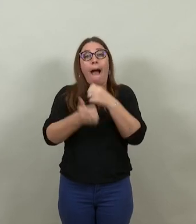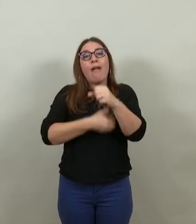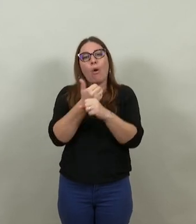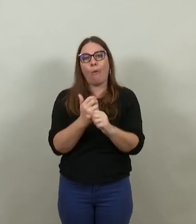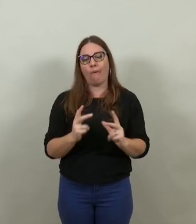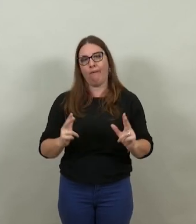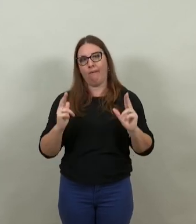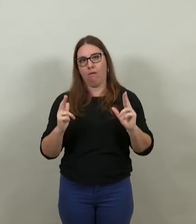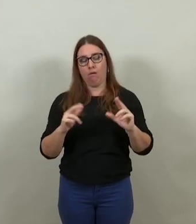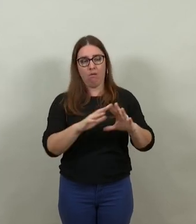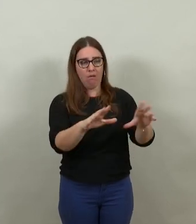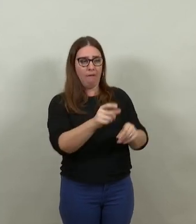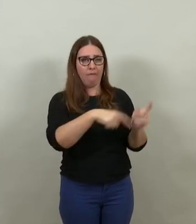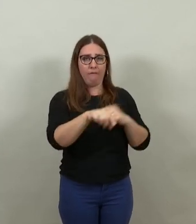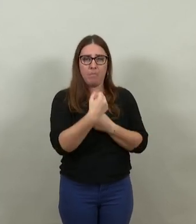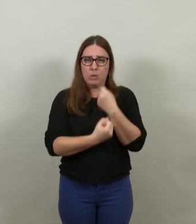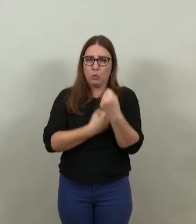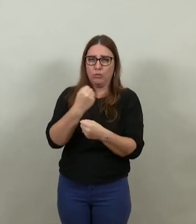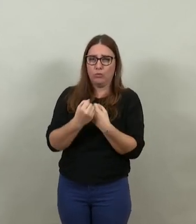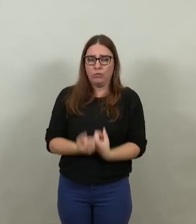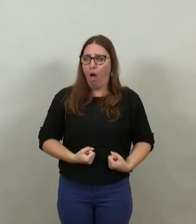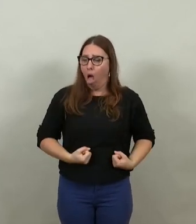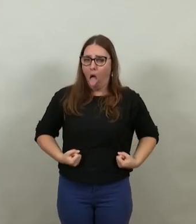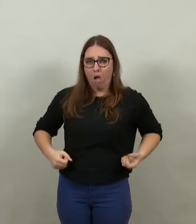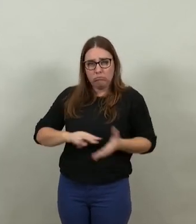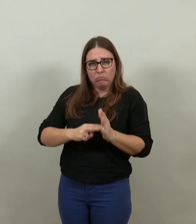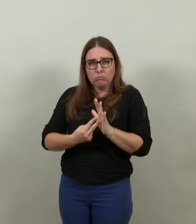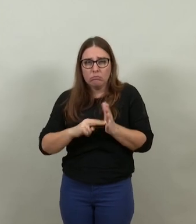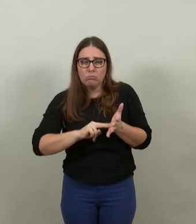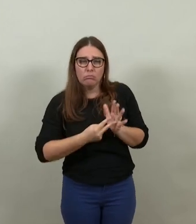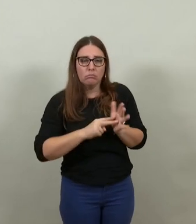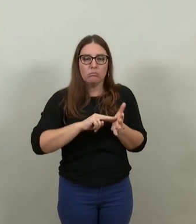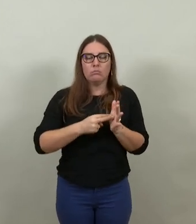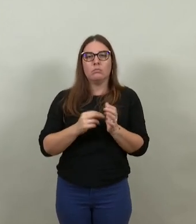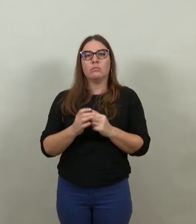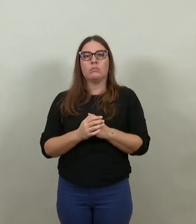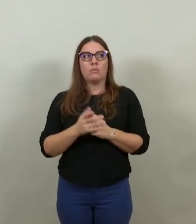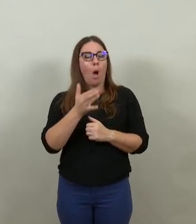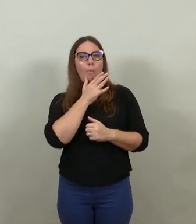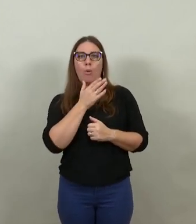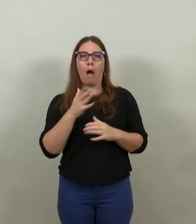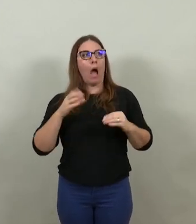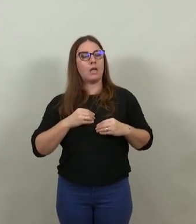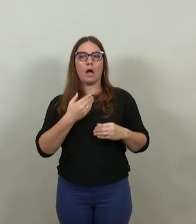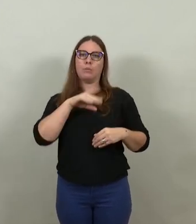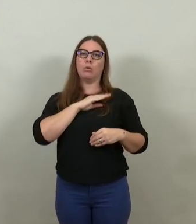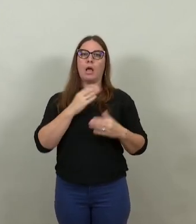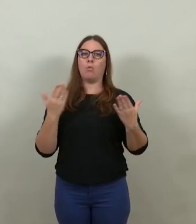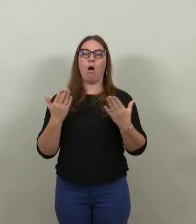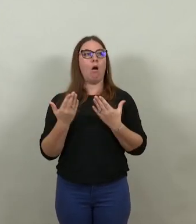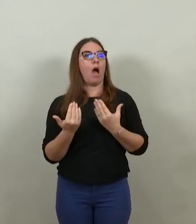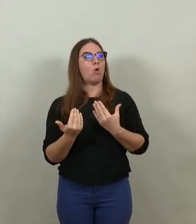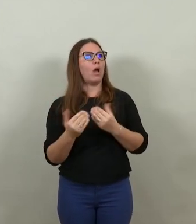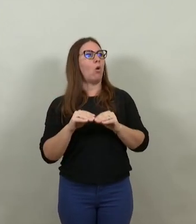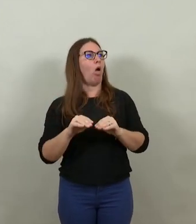et les ménages souffrent de plus en plus il n'est pas responsable d'attendre sans agir la